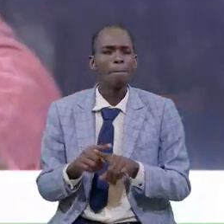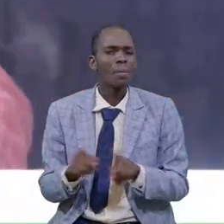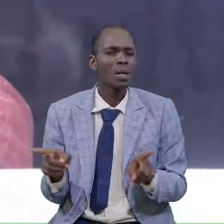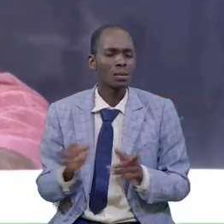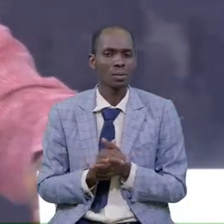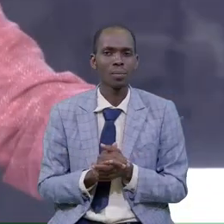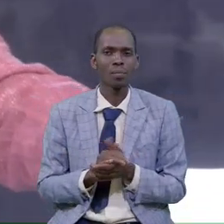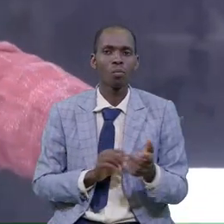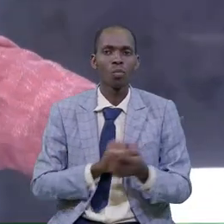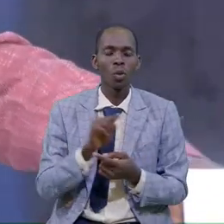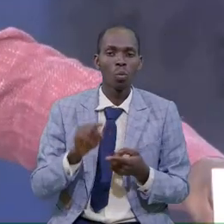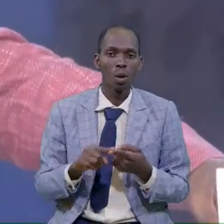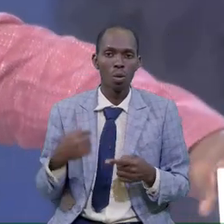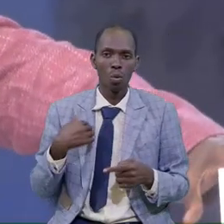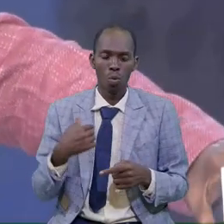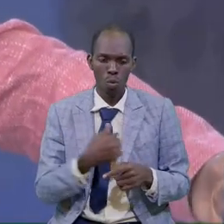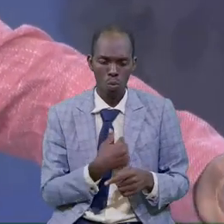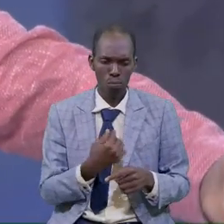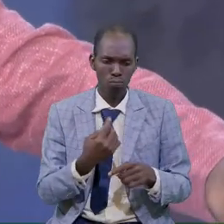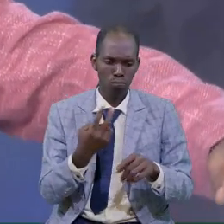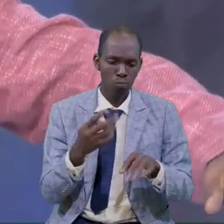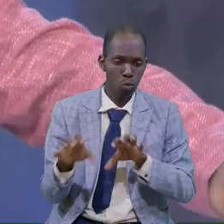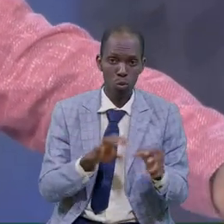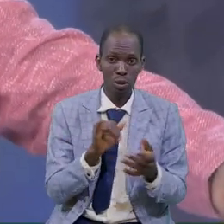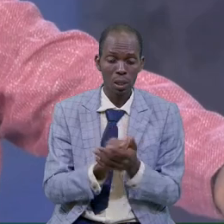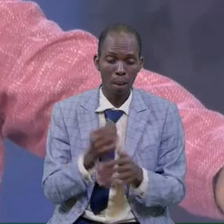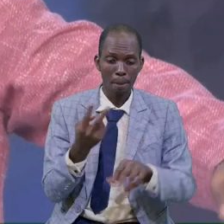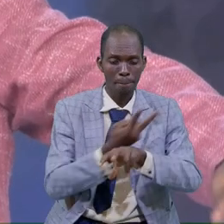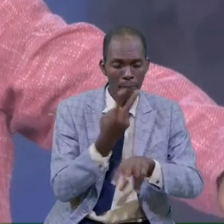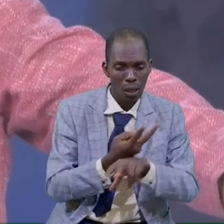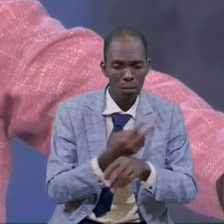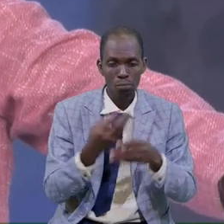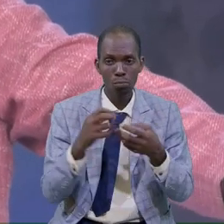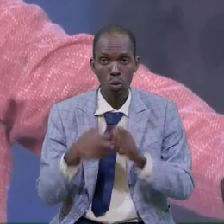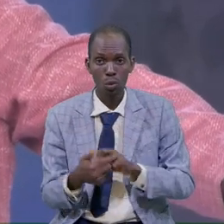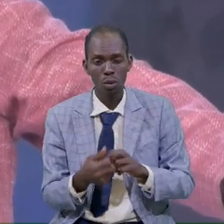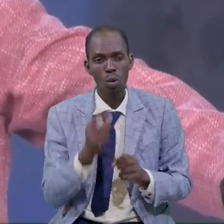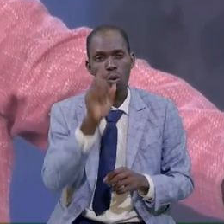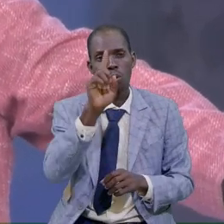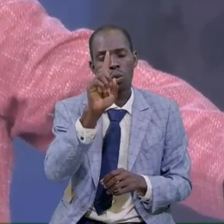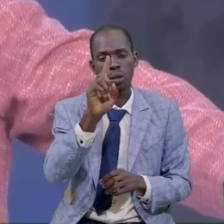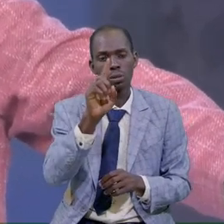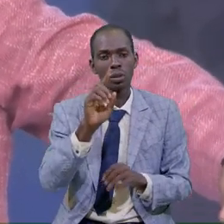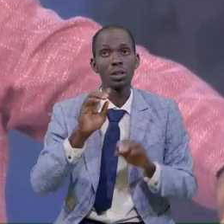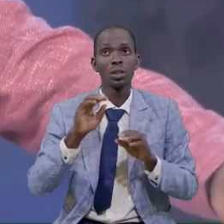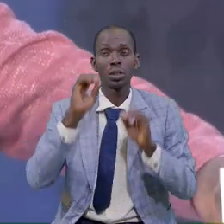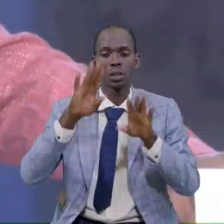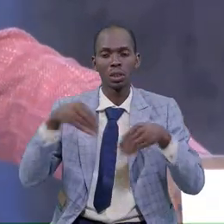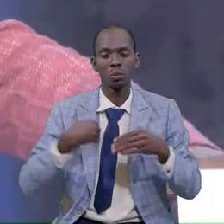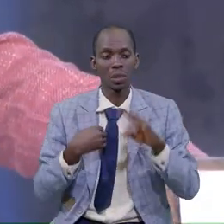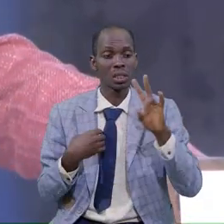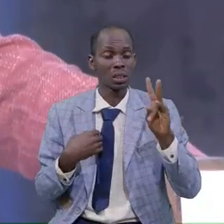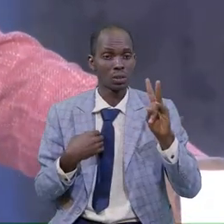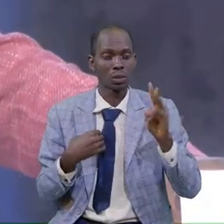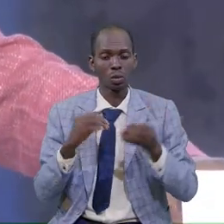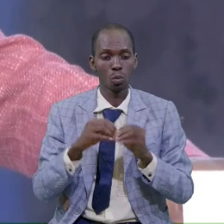quand nous avons fait ces calculs-là, premièrement, il m'a donné 17. Deuxième, il